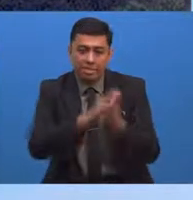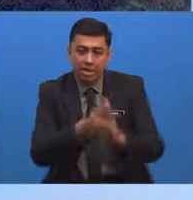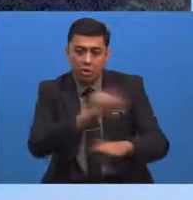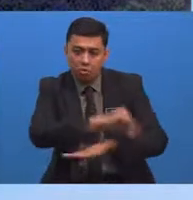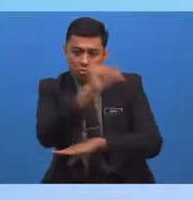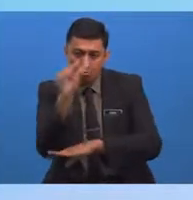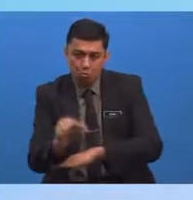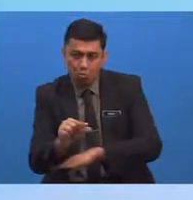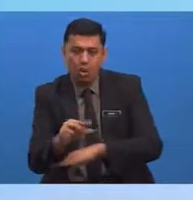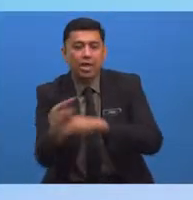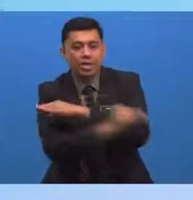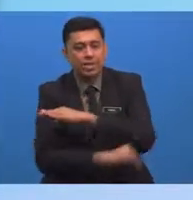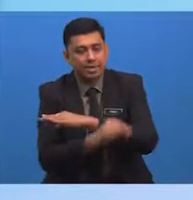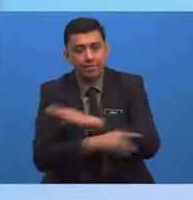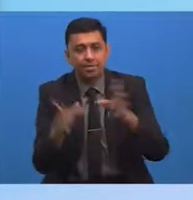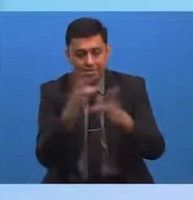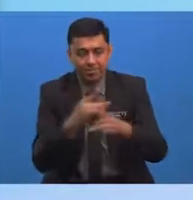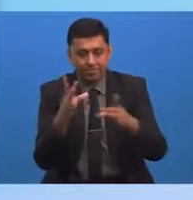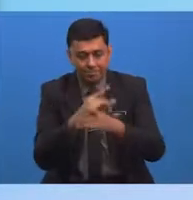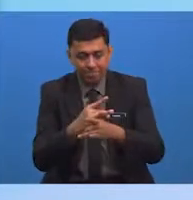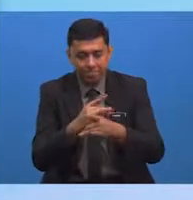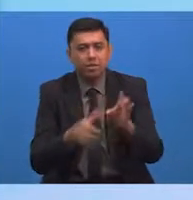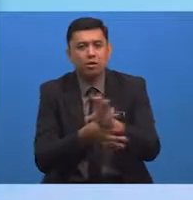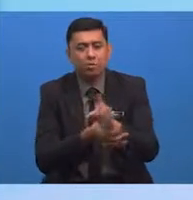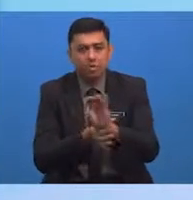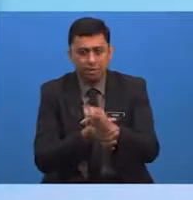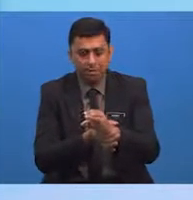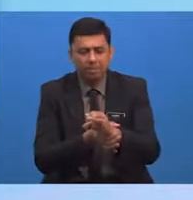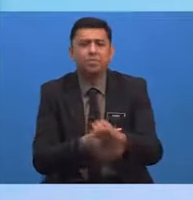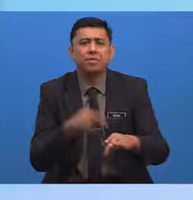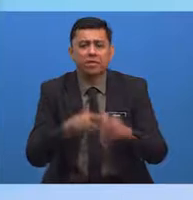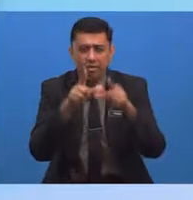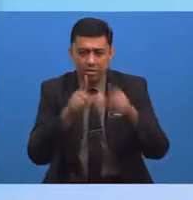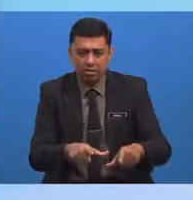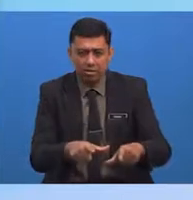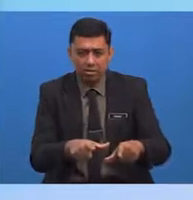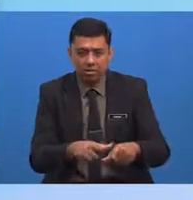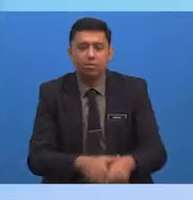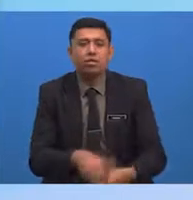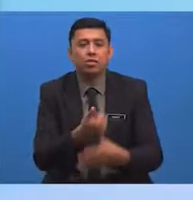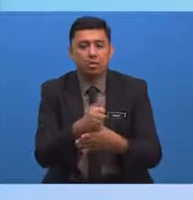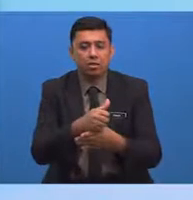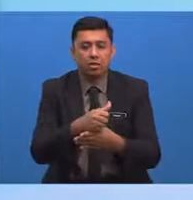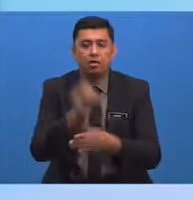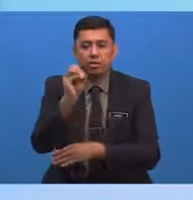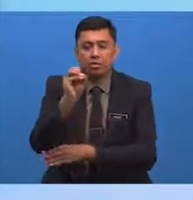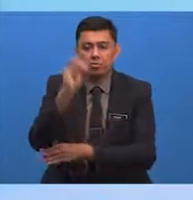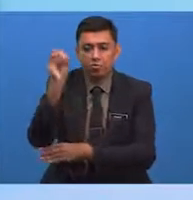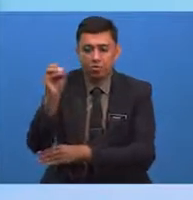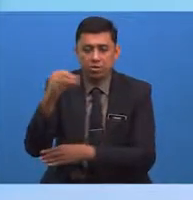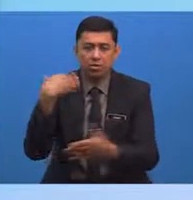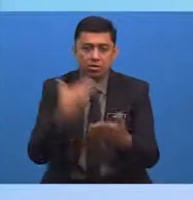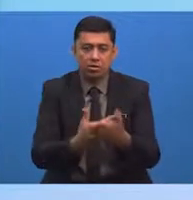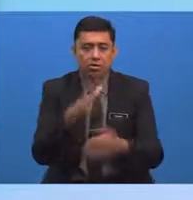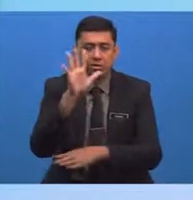Sarawak. Dari segi geografi, negeri Sarawak terletak di kedudukan antara latitud 0 darjah hingga